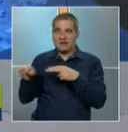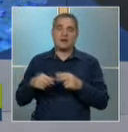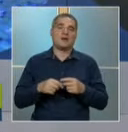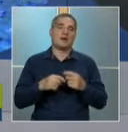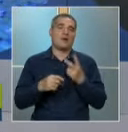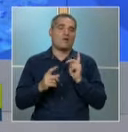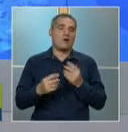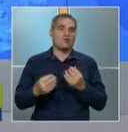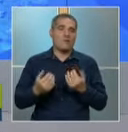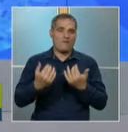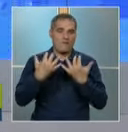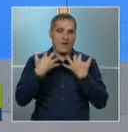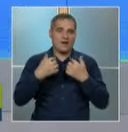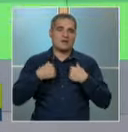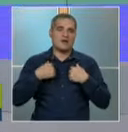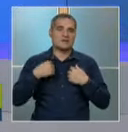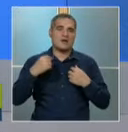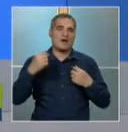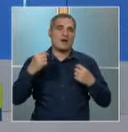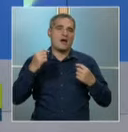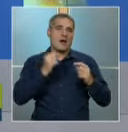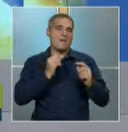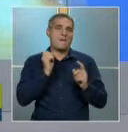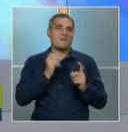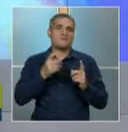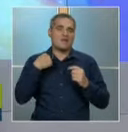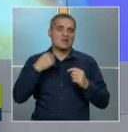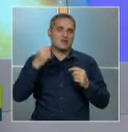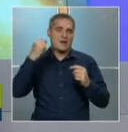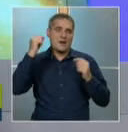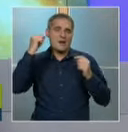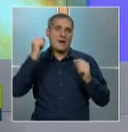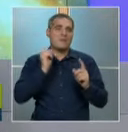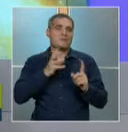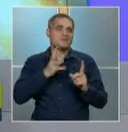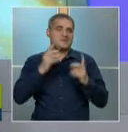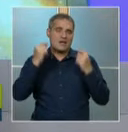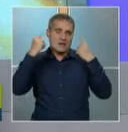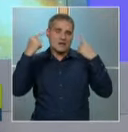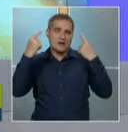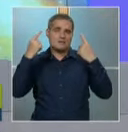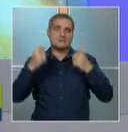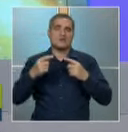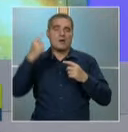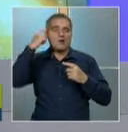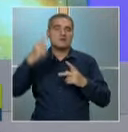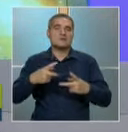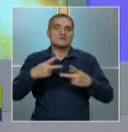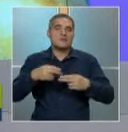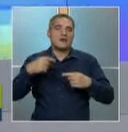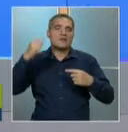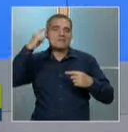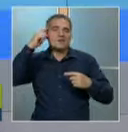дава рефлект върху това, например, на нашата психика и нашето мислене. Мозъка спира да мисли и е свикнал само да стои да гледа